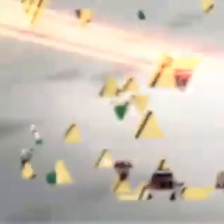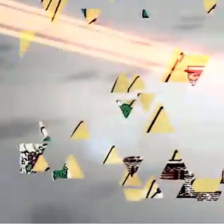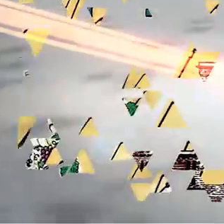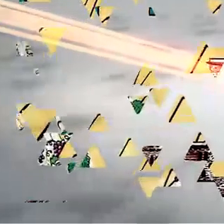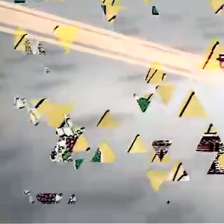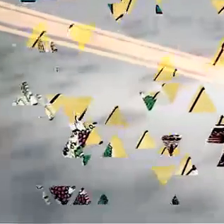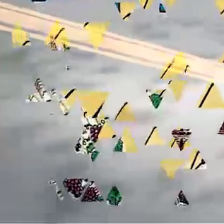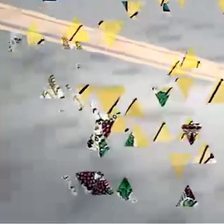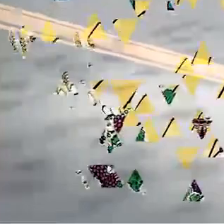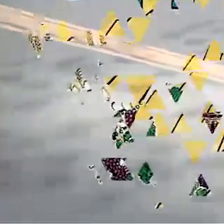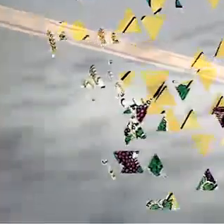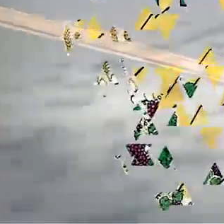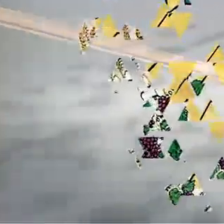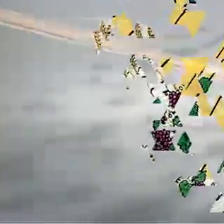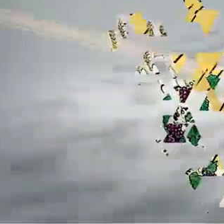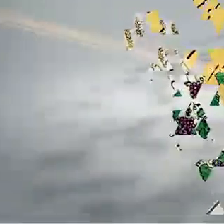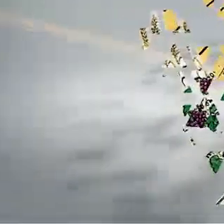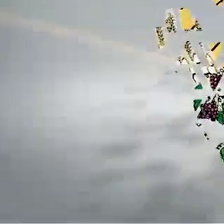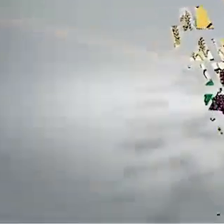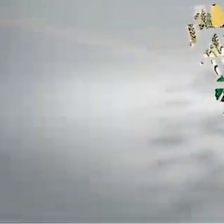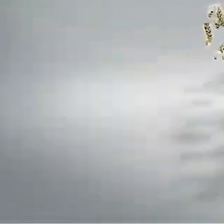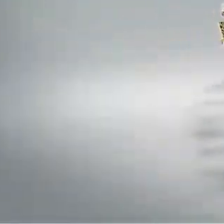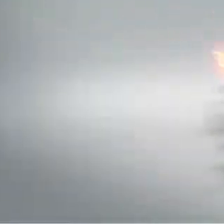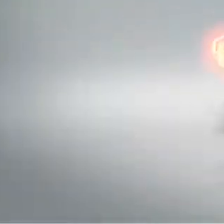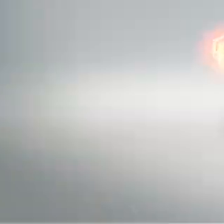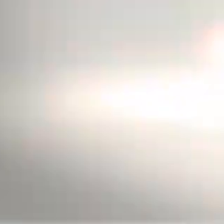ንኣምን ብኣብ